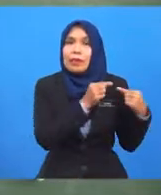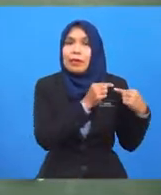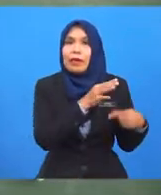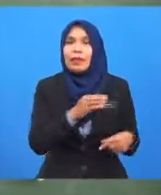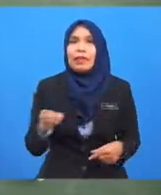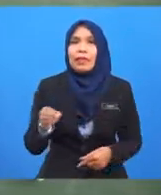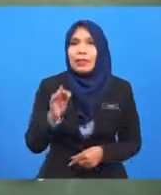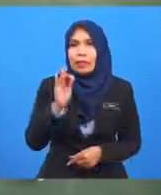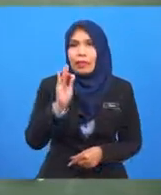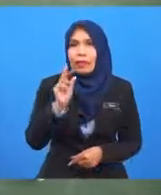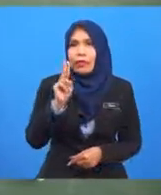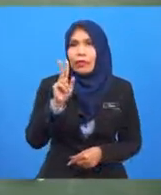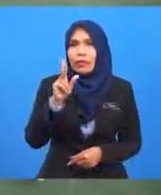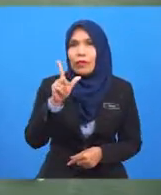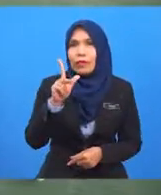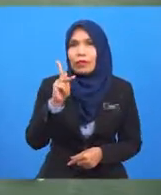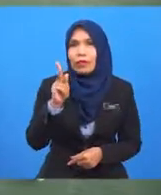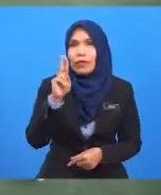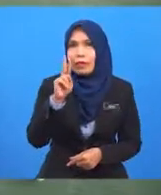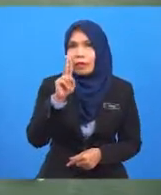bagi penggunaan gunting?